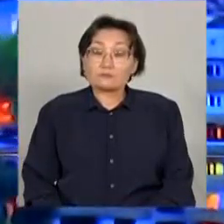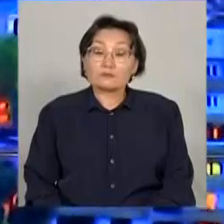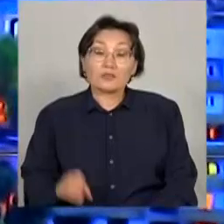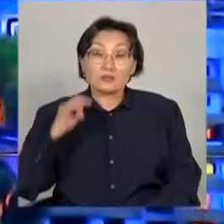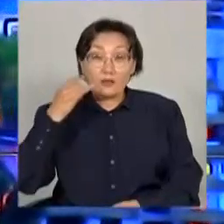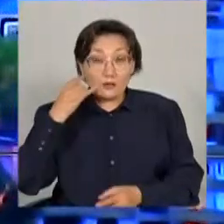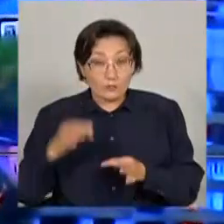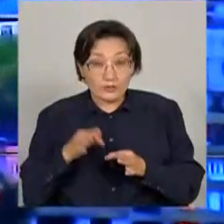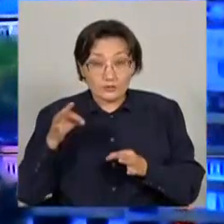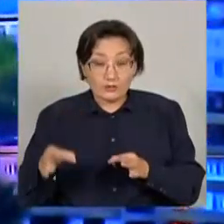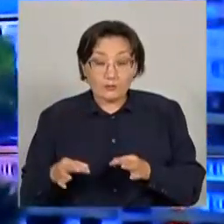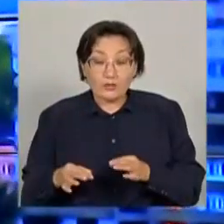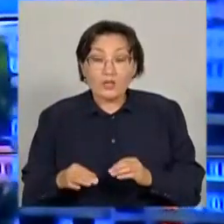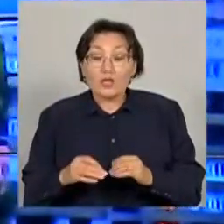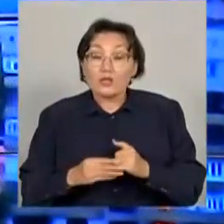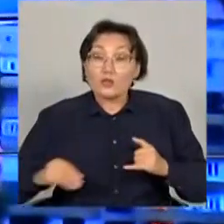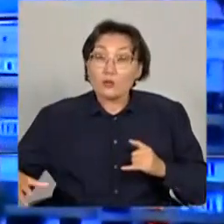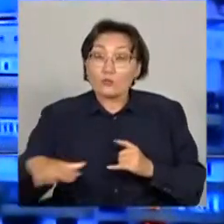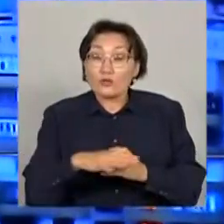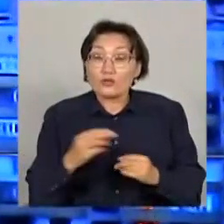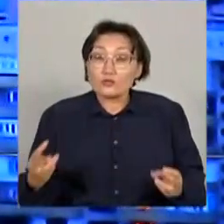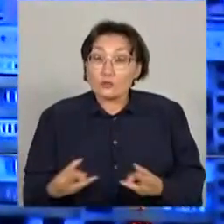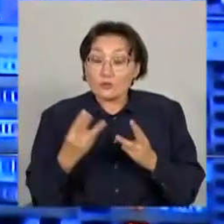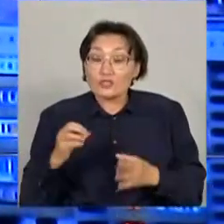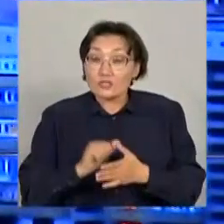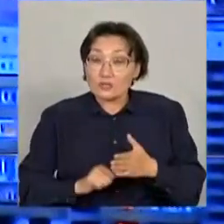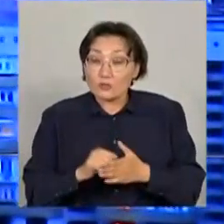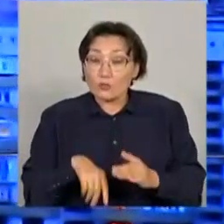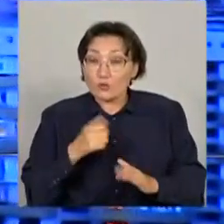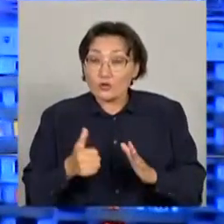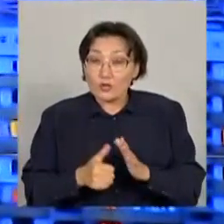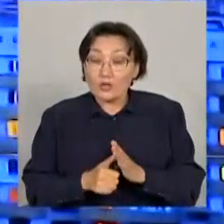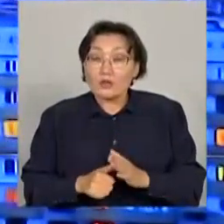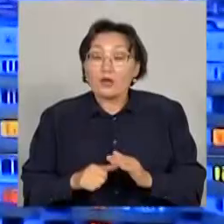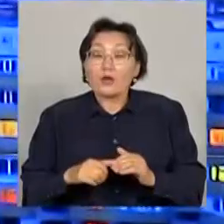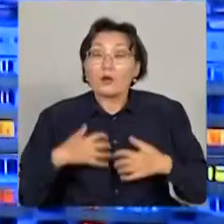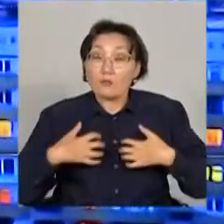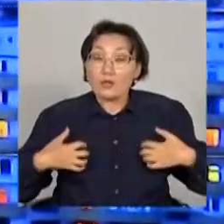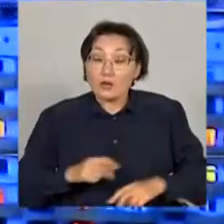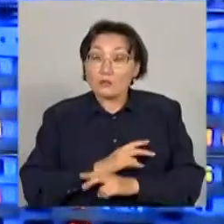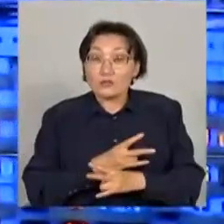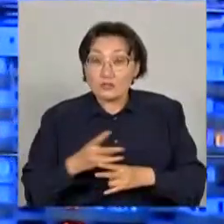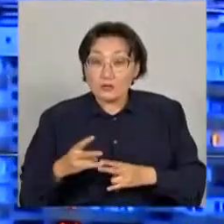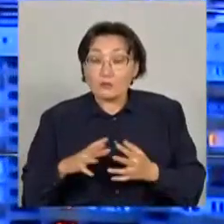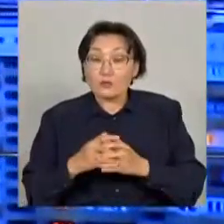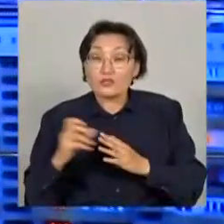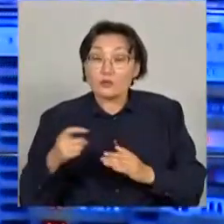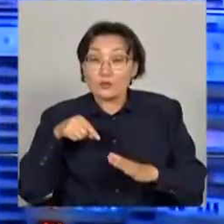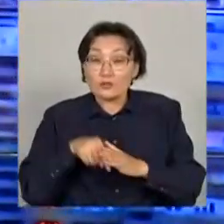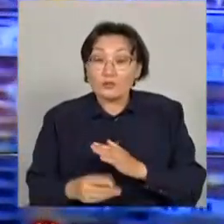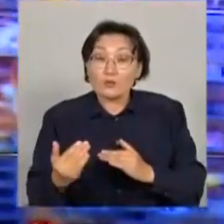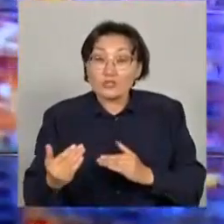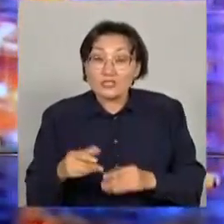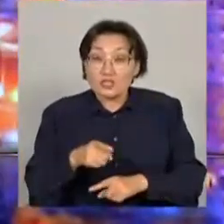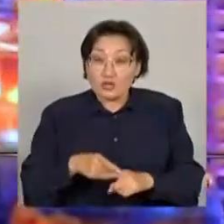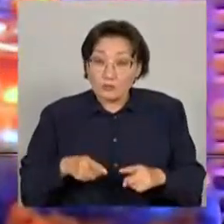Павлодар облысында дала өрті салдарынан 16 бас ұсақ мал арам қатты. Тексеру кезінде Марғұлан ауылындағы шаруа қожалықтарының бірінде олардың